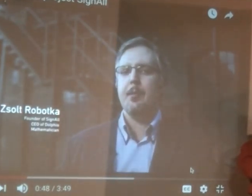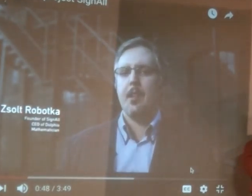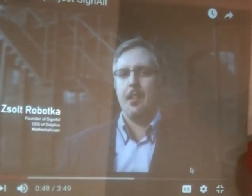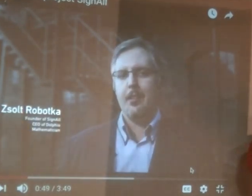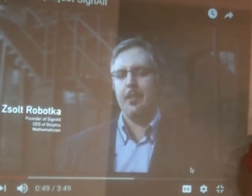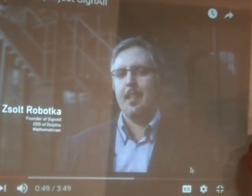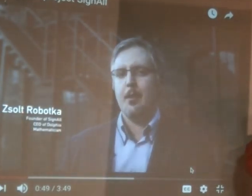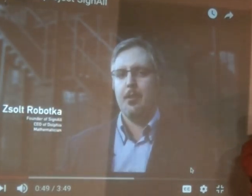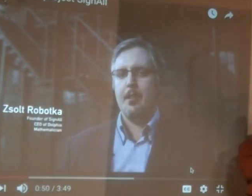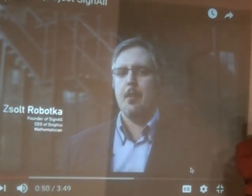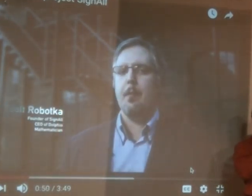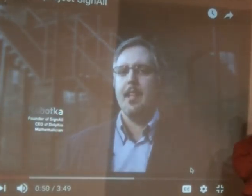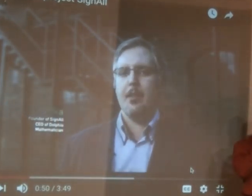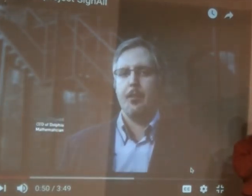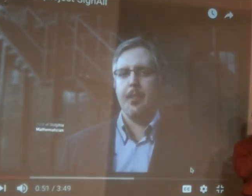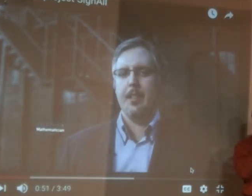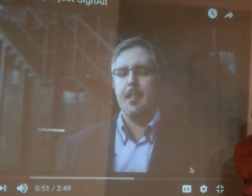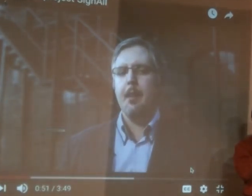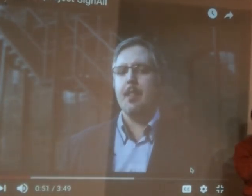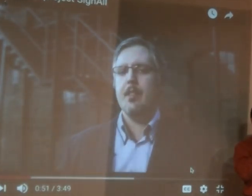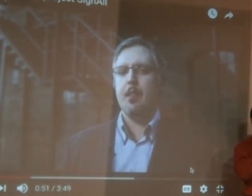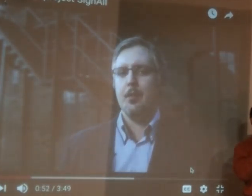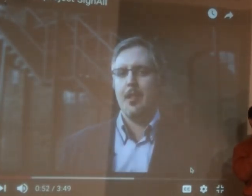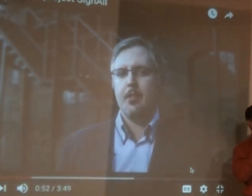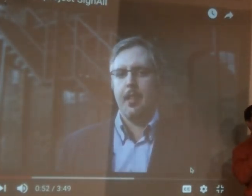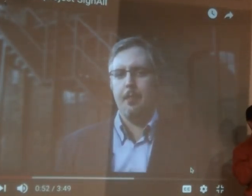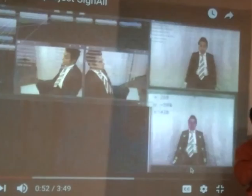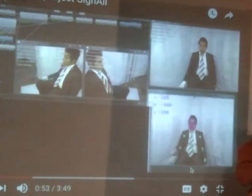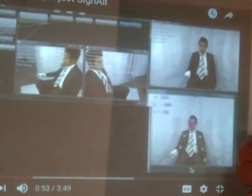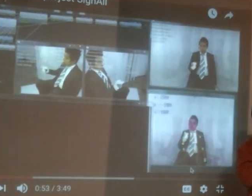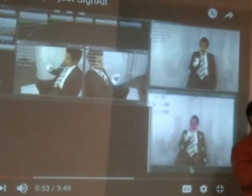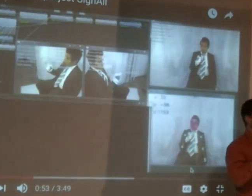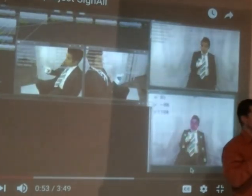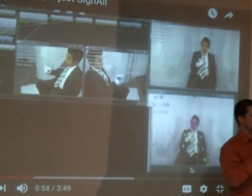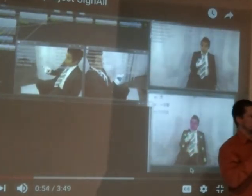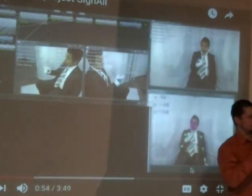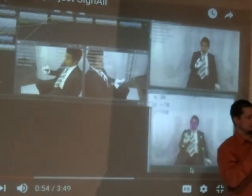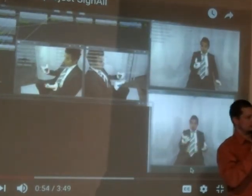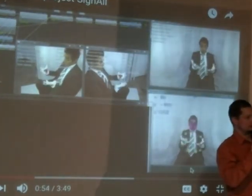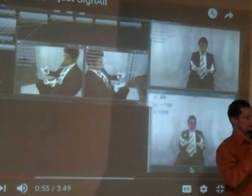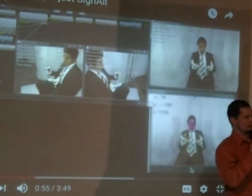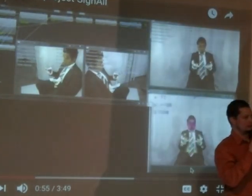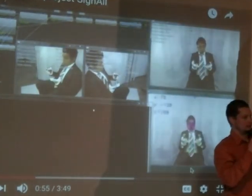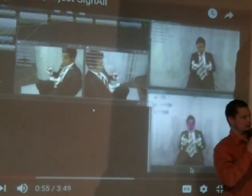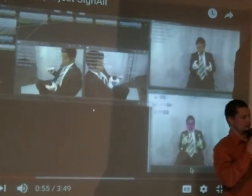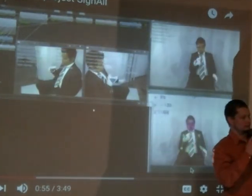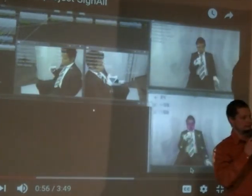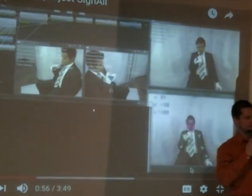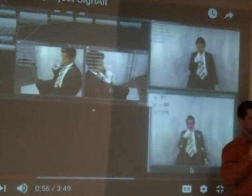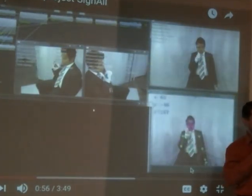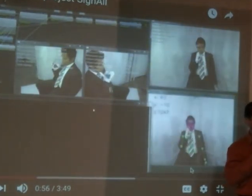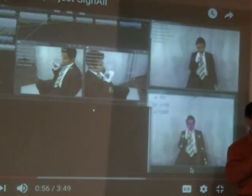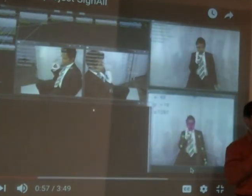valamilyen ügyfélszolgálat, valószínűleg banki jellegű lesz, ahol a topik is viszonylag kötött, de elég érdekes, hogy,